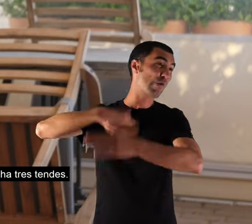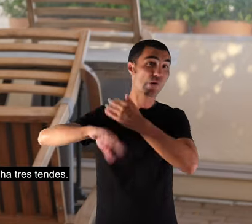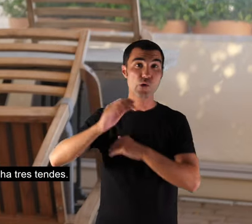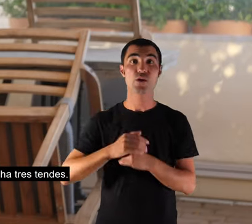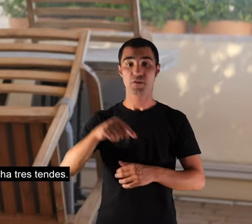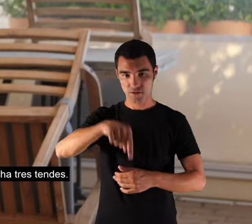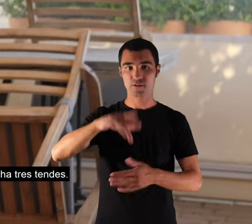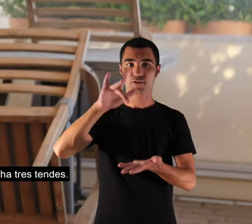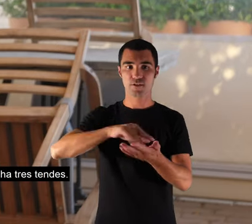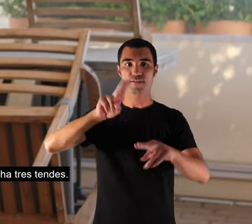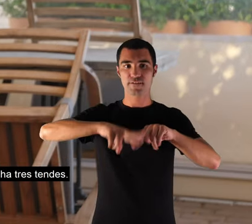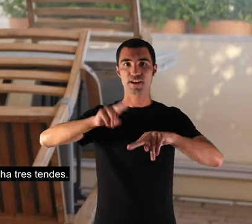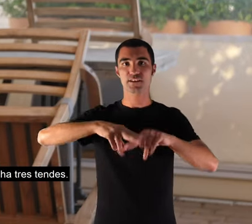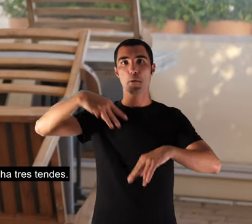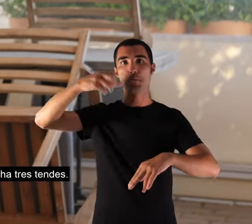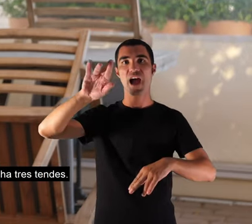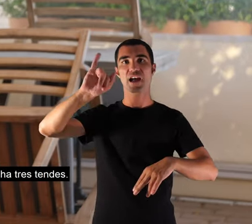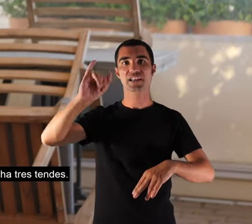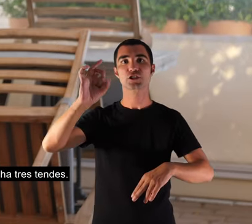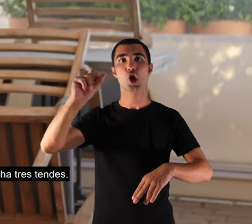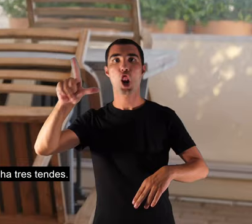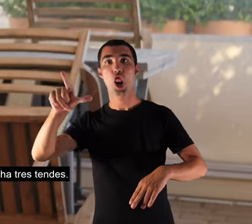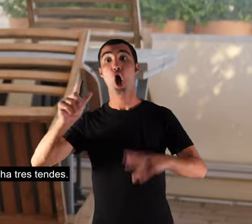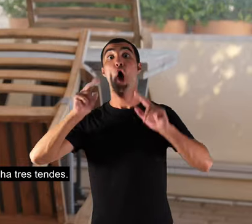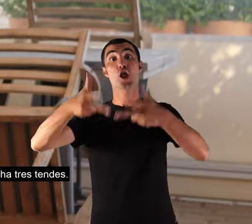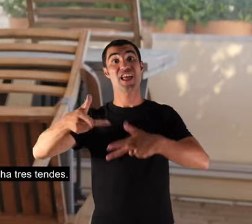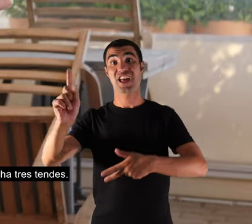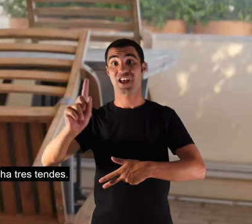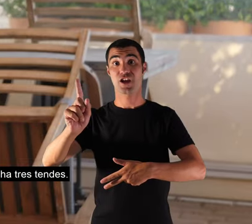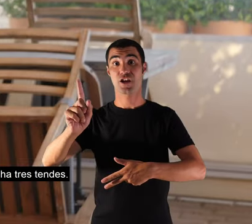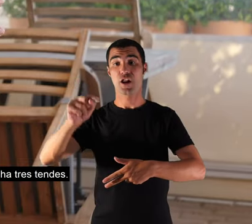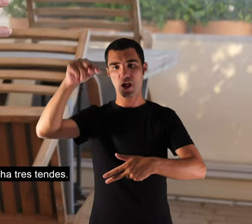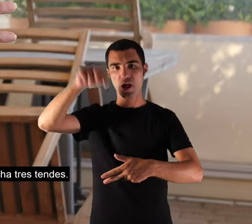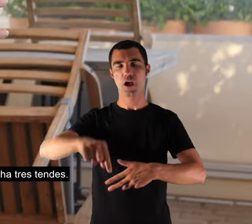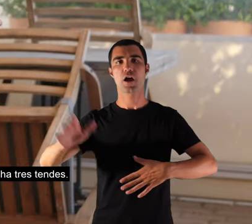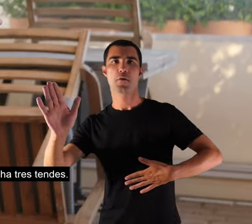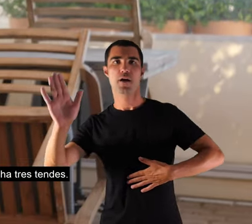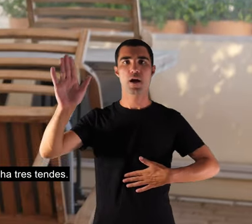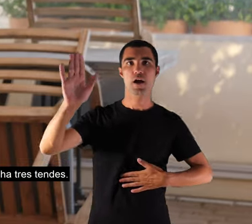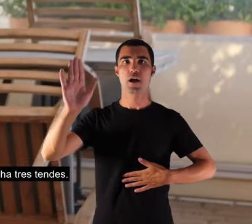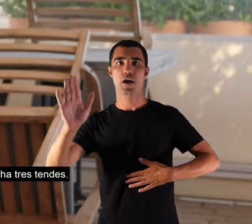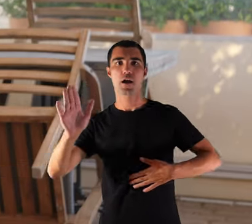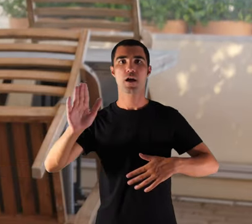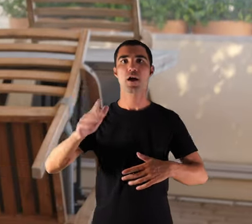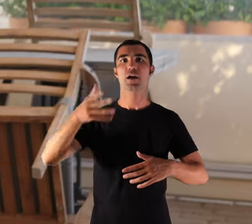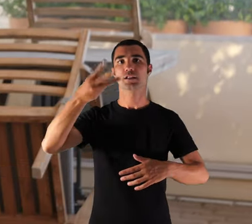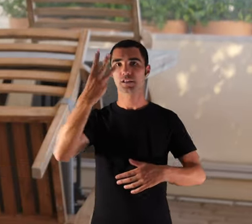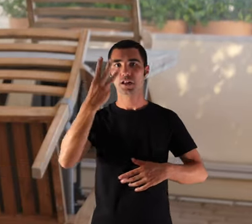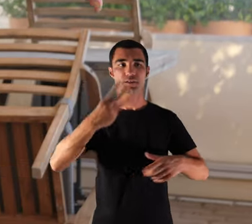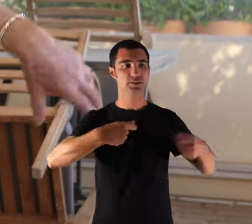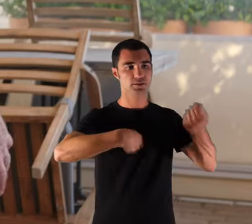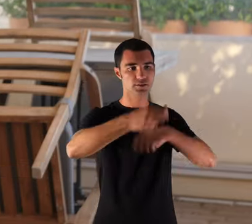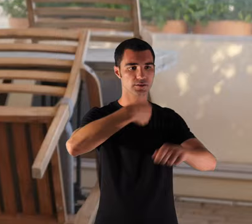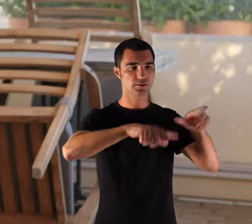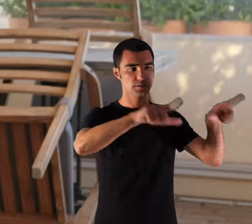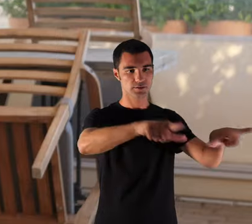les festes aquí en el Marisol, no en el hotel, a l'hotel. A veïnar que hi ha tres tendes, hi havia un solar